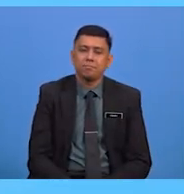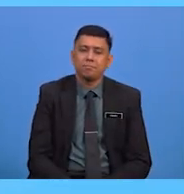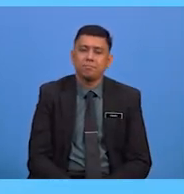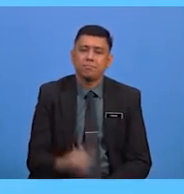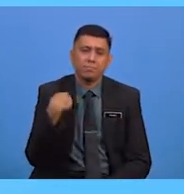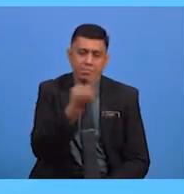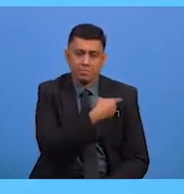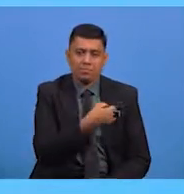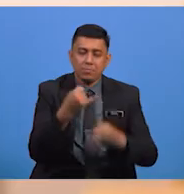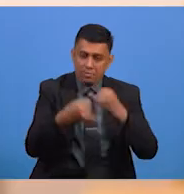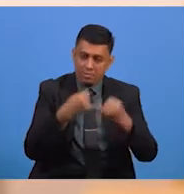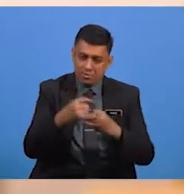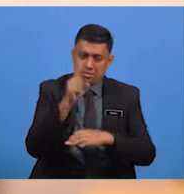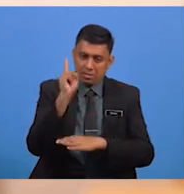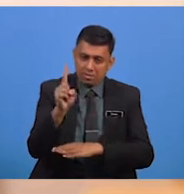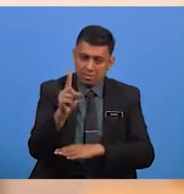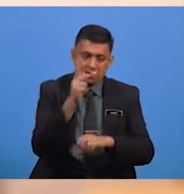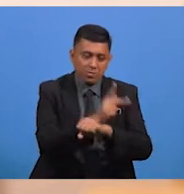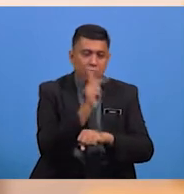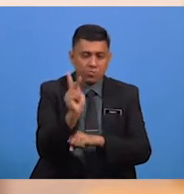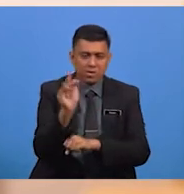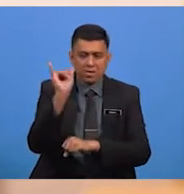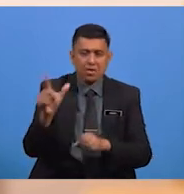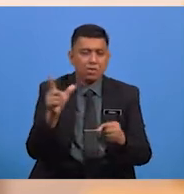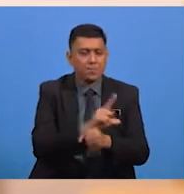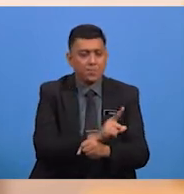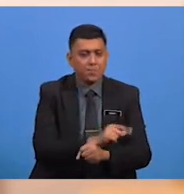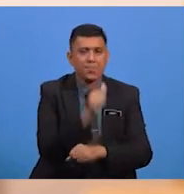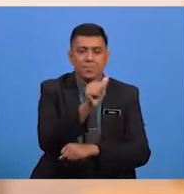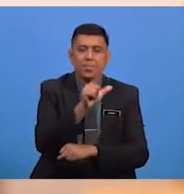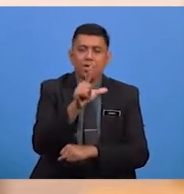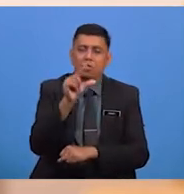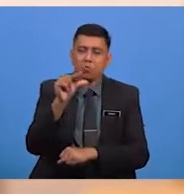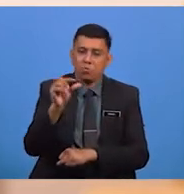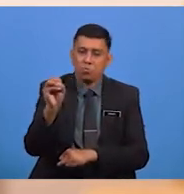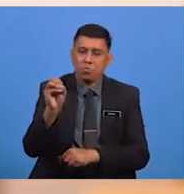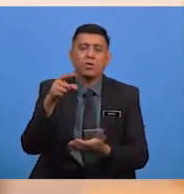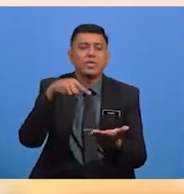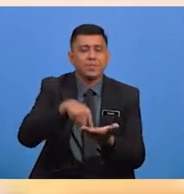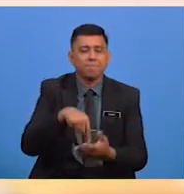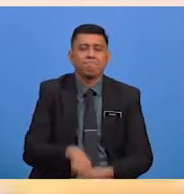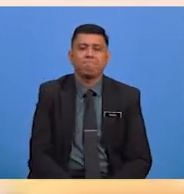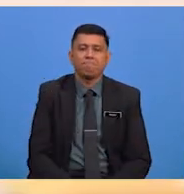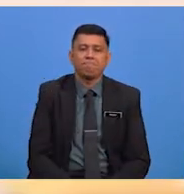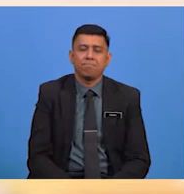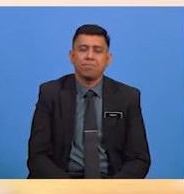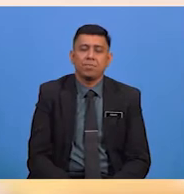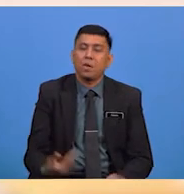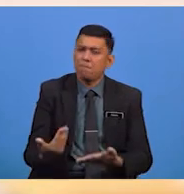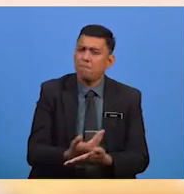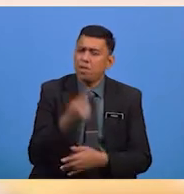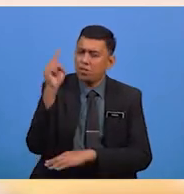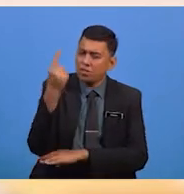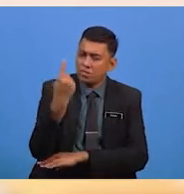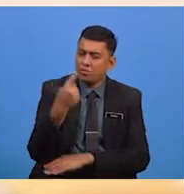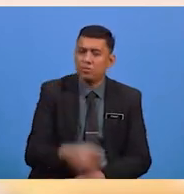Yeay, kita telah pun berjaya menulis satu sudokod yang lengkap bagi algoritma bubble sort ini. Kita baru